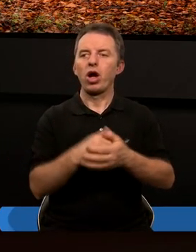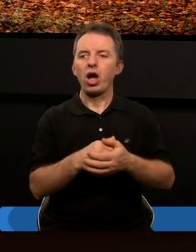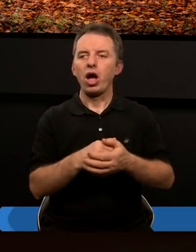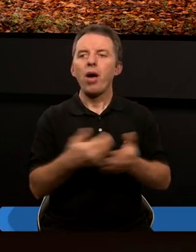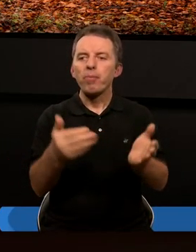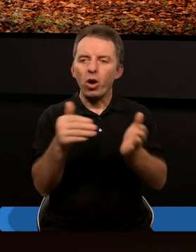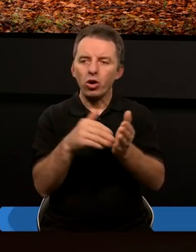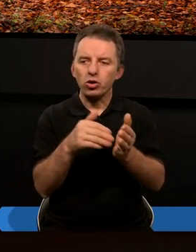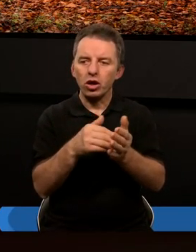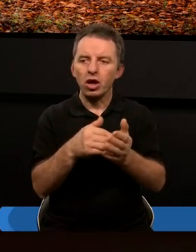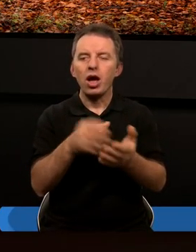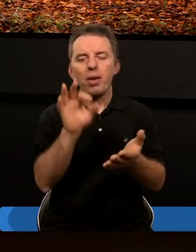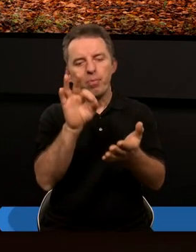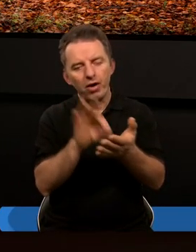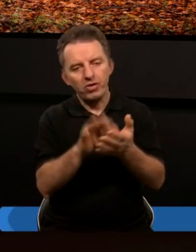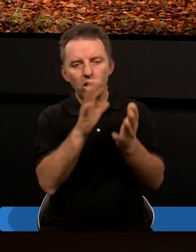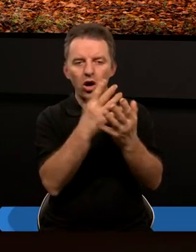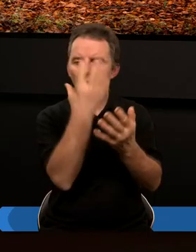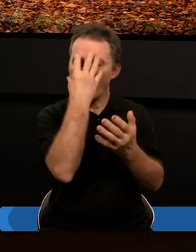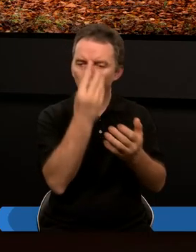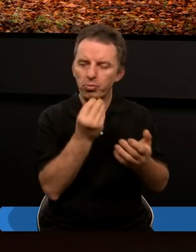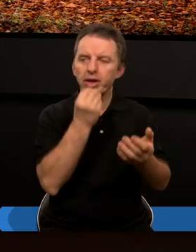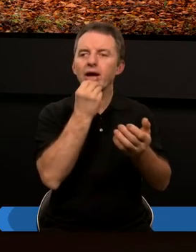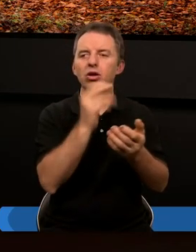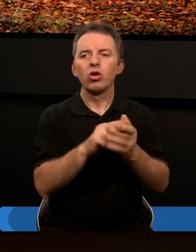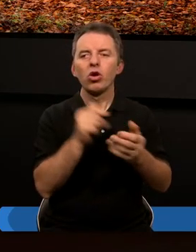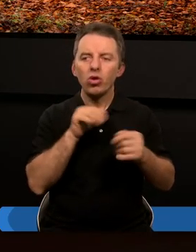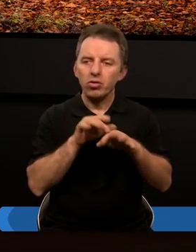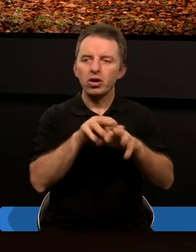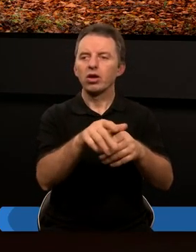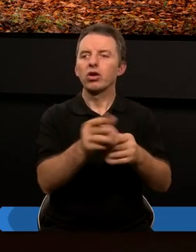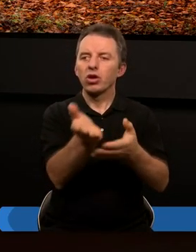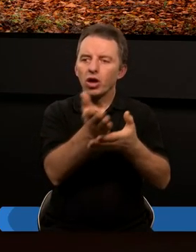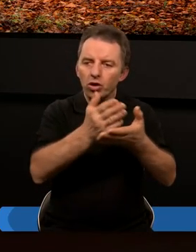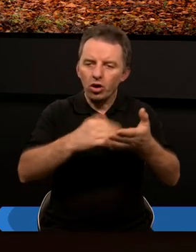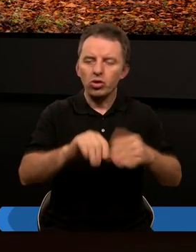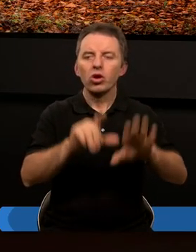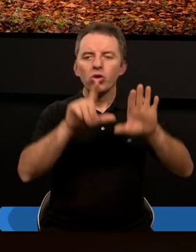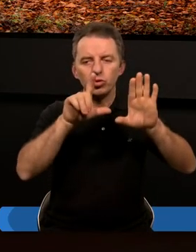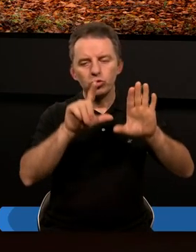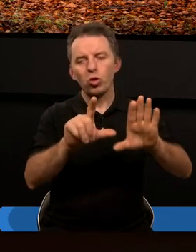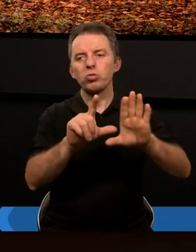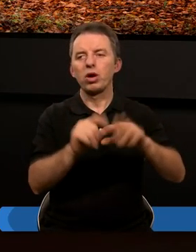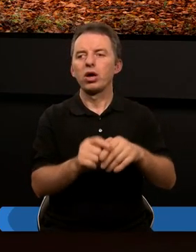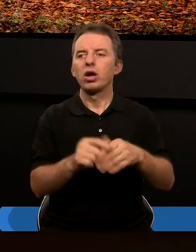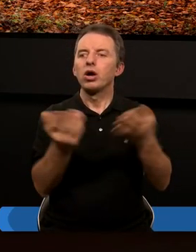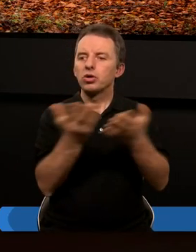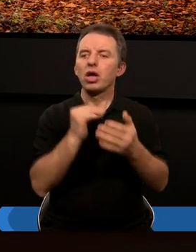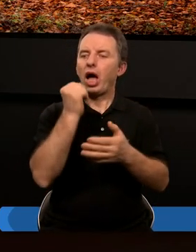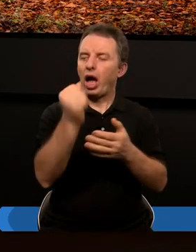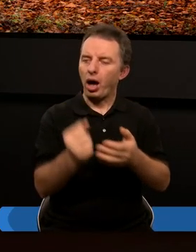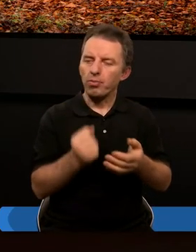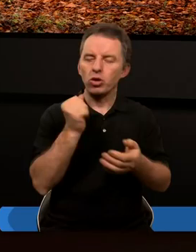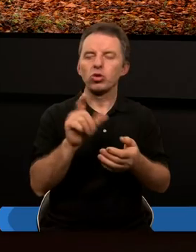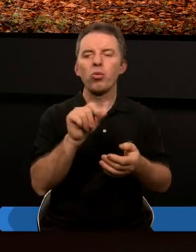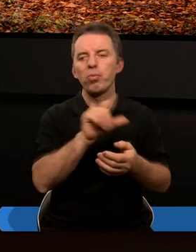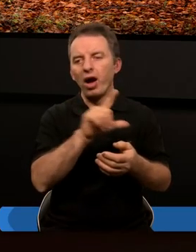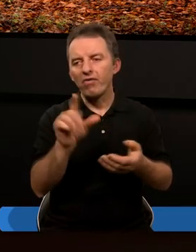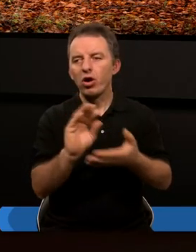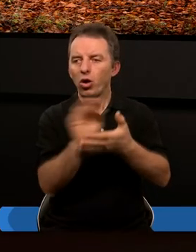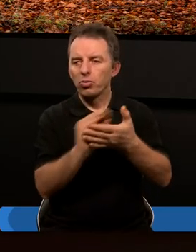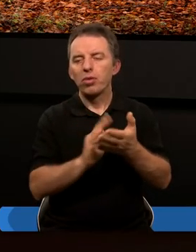potrzebować pewnego tła, a to tło znajduje się w rozdziale siódmym, gdzie apostoł Paweł